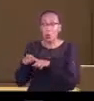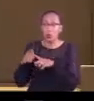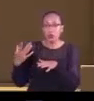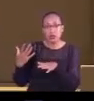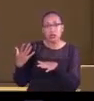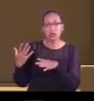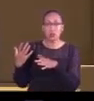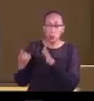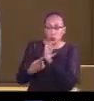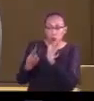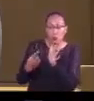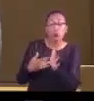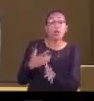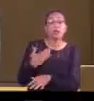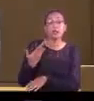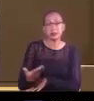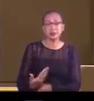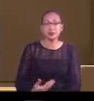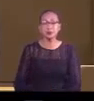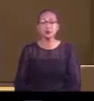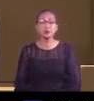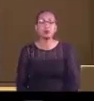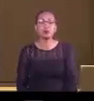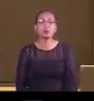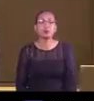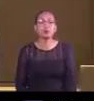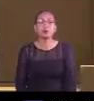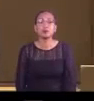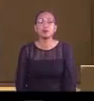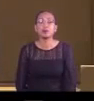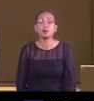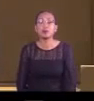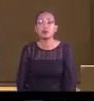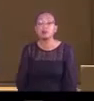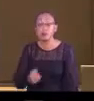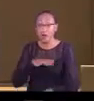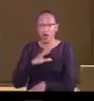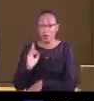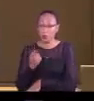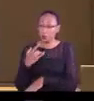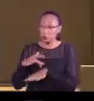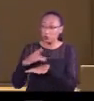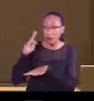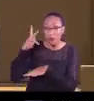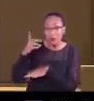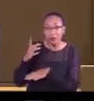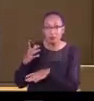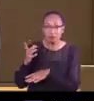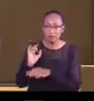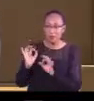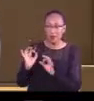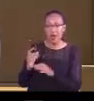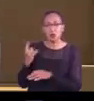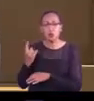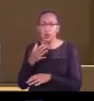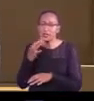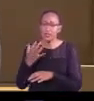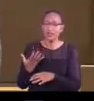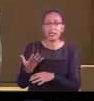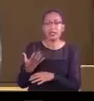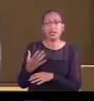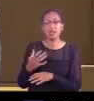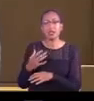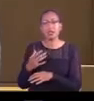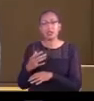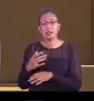leur compte, parce que nous n'avons pas été habitués à cela. On avait toujours l'habitude de dire que tout